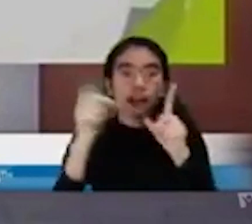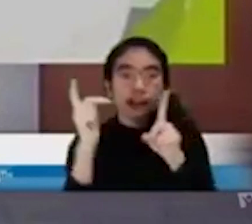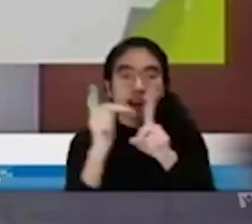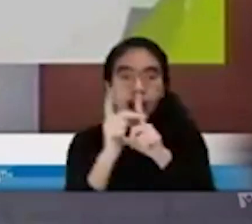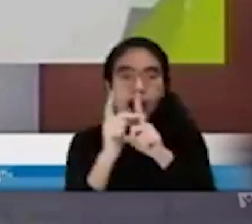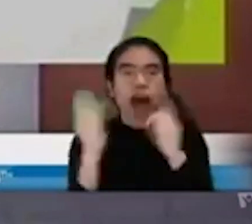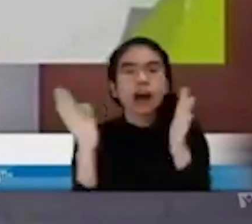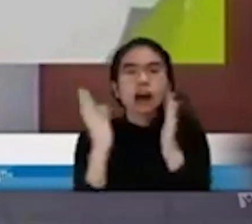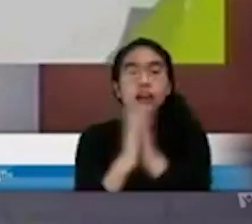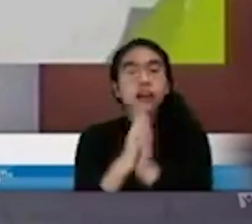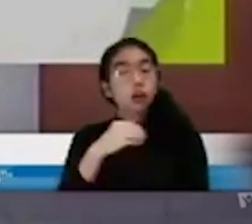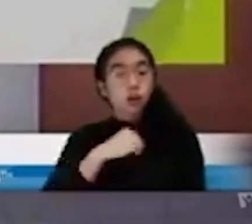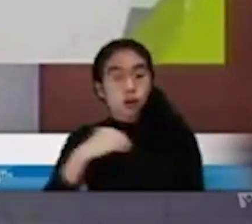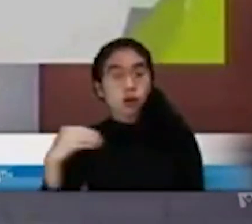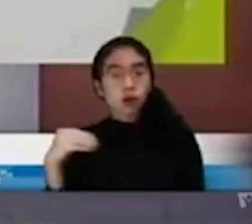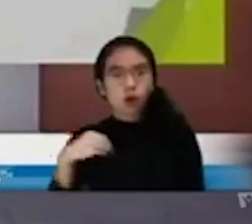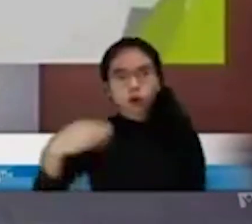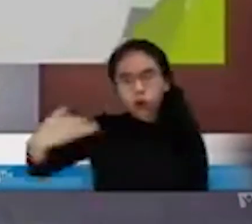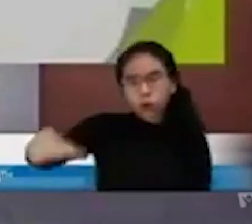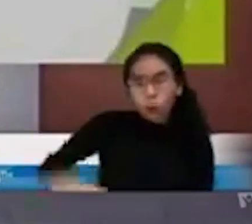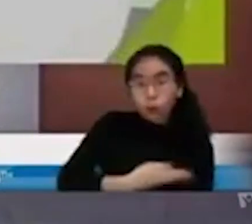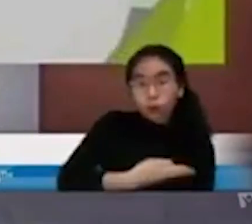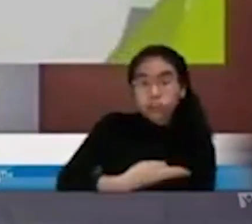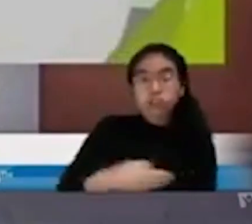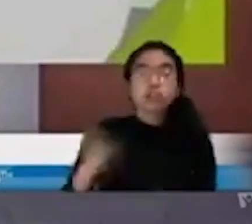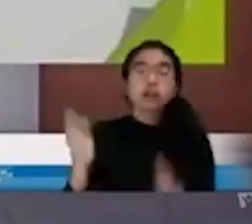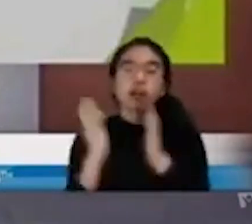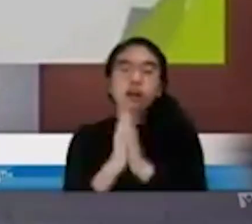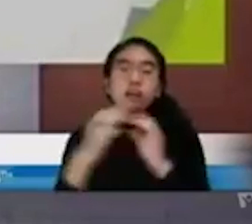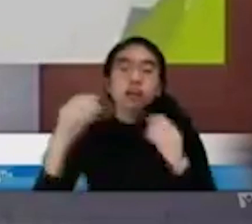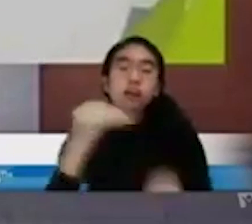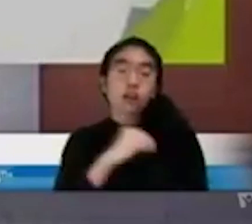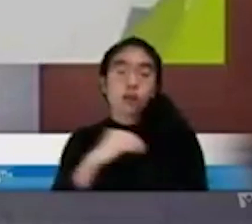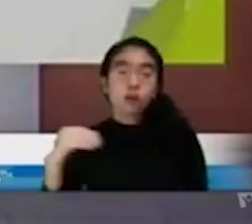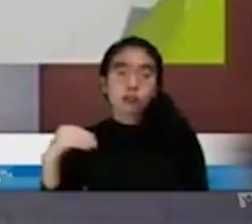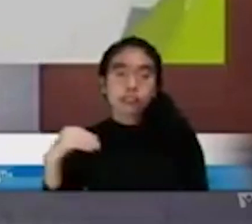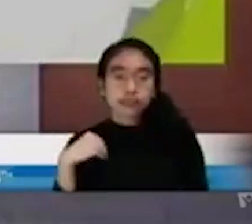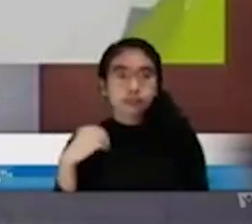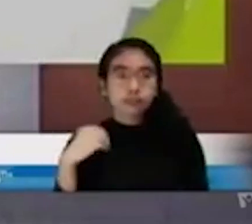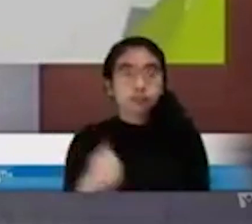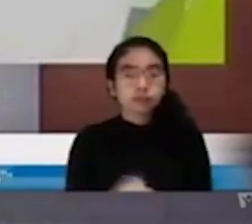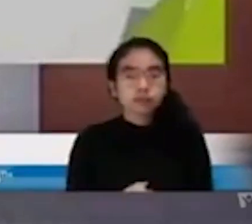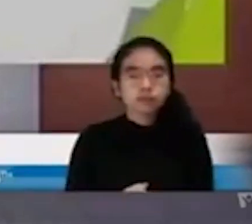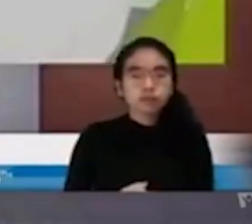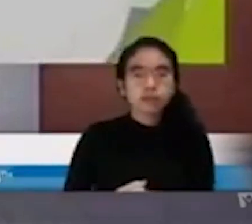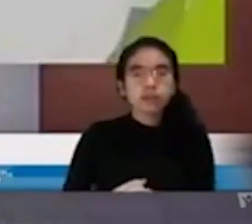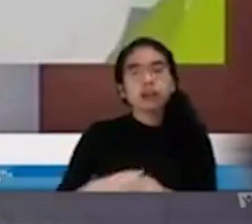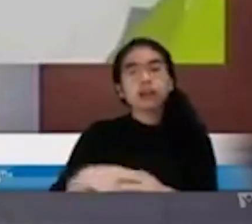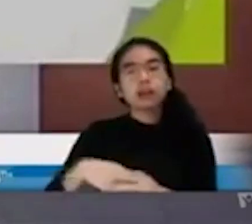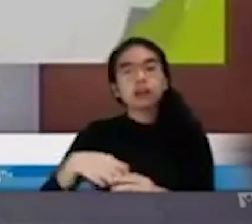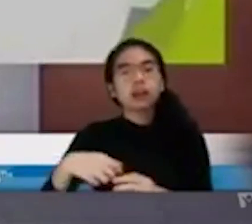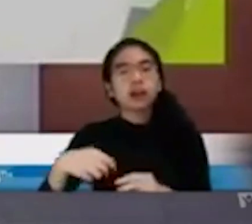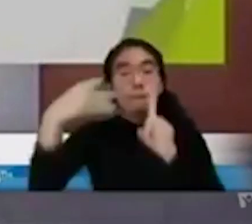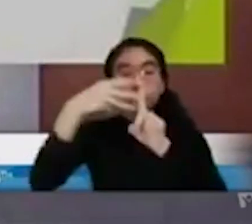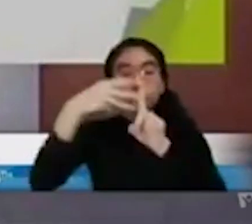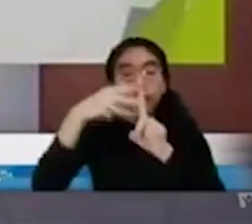dokter anestesi, ada perawat, ada scrubnya, ada juga chaplain yang ikut. Sebelum memulai bedah bagi